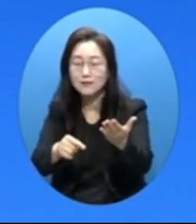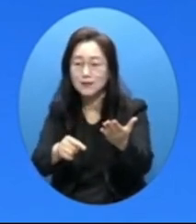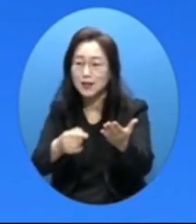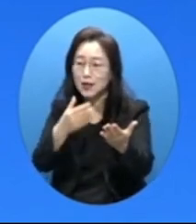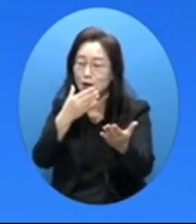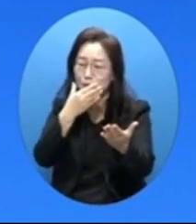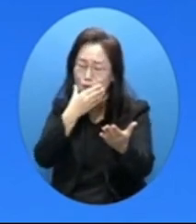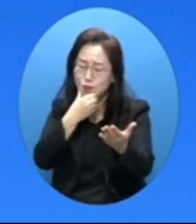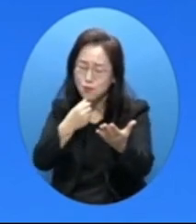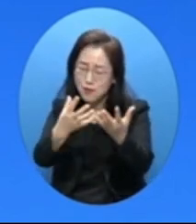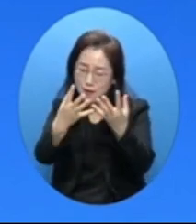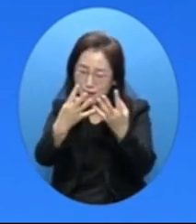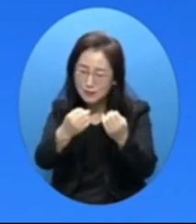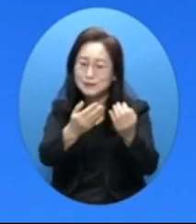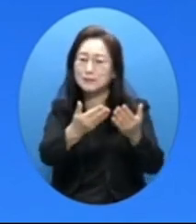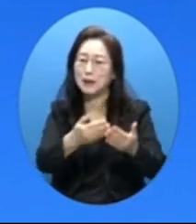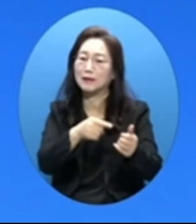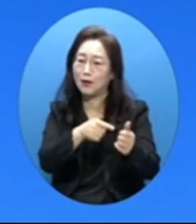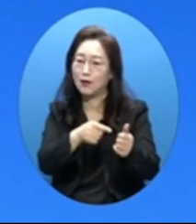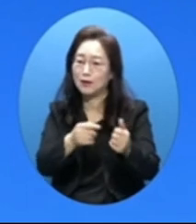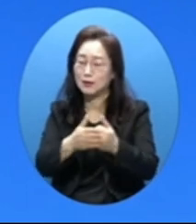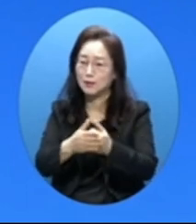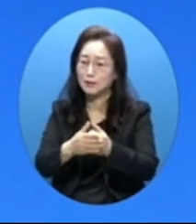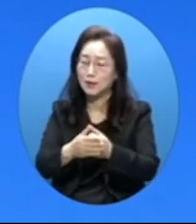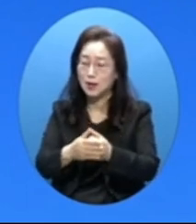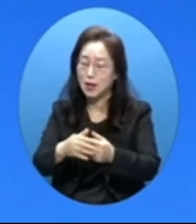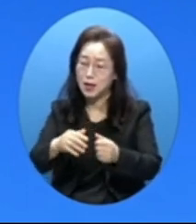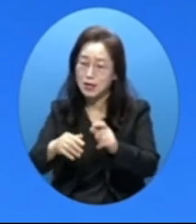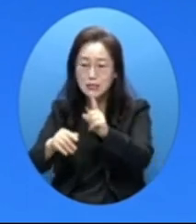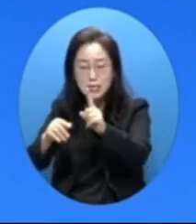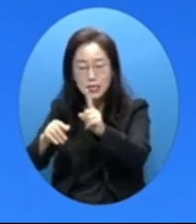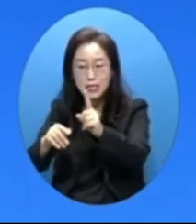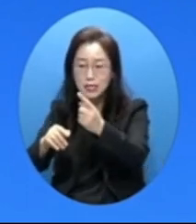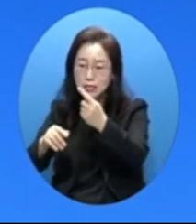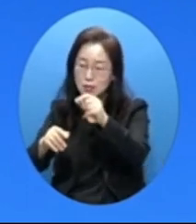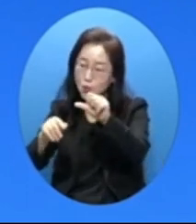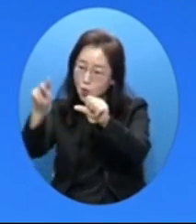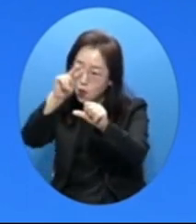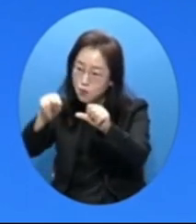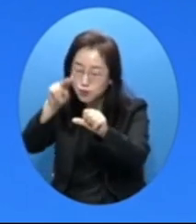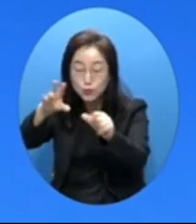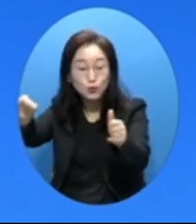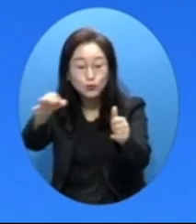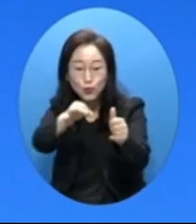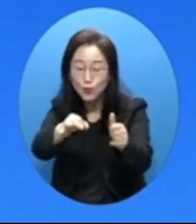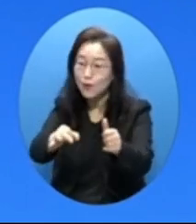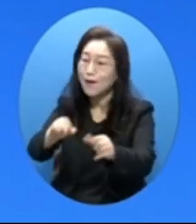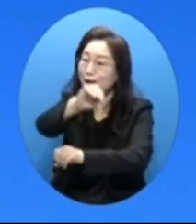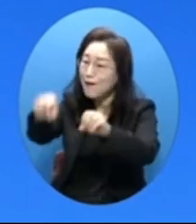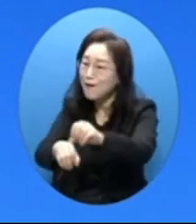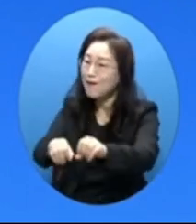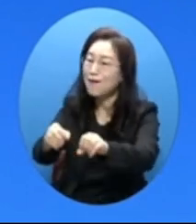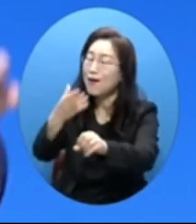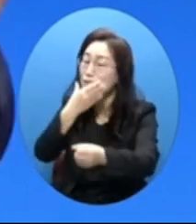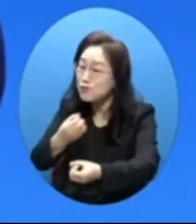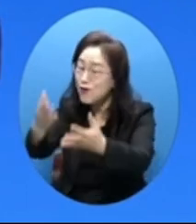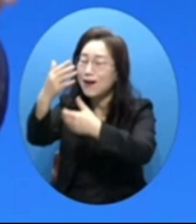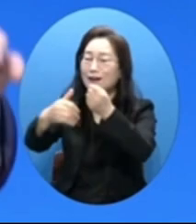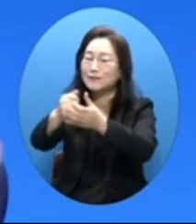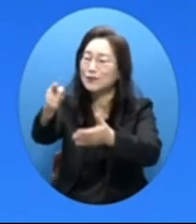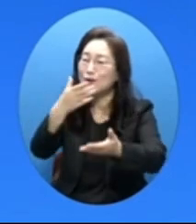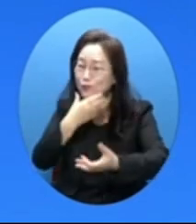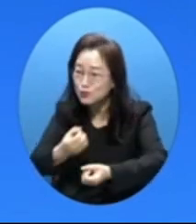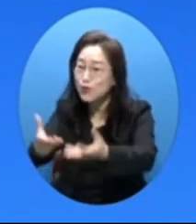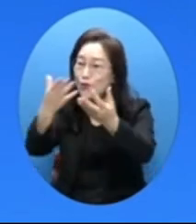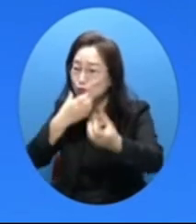복을 많이 받아서 1부리고 5부리고 주면 거꾸로 우리를 축복합니다 갓블레스유 하나님 당신을